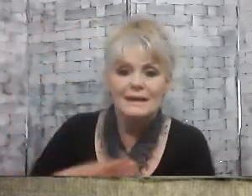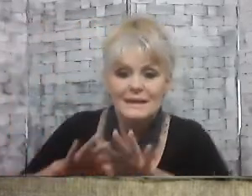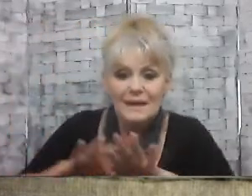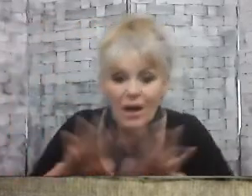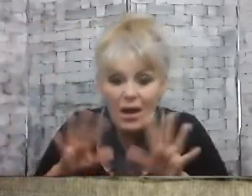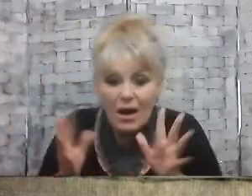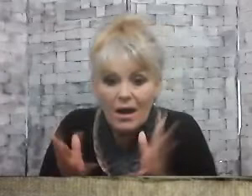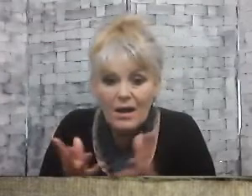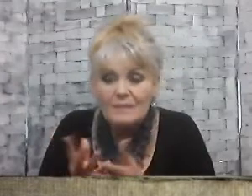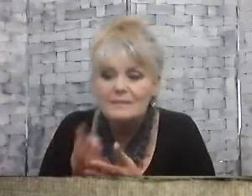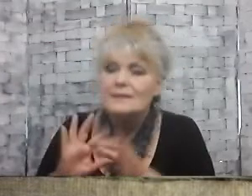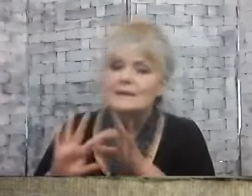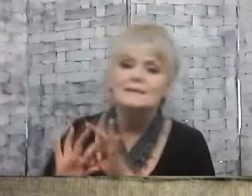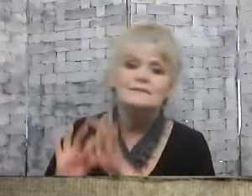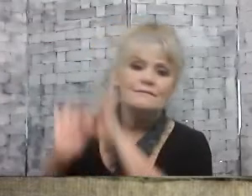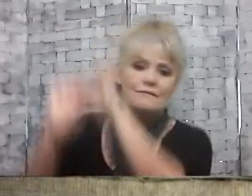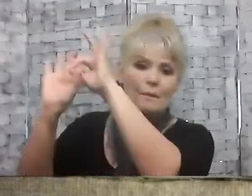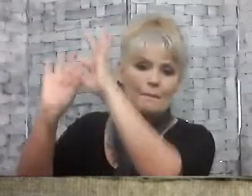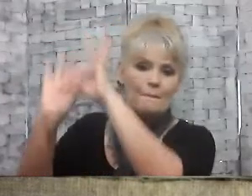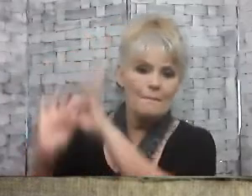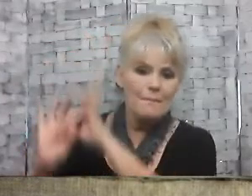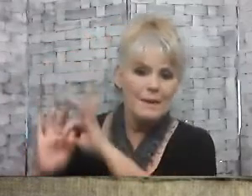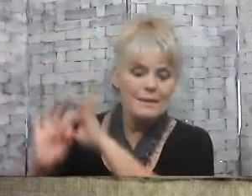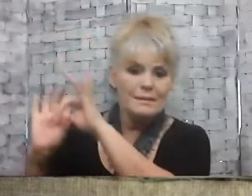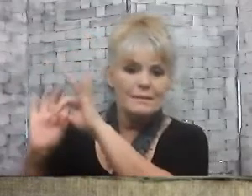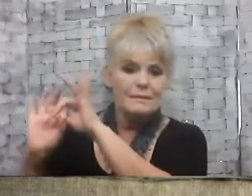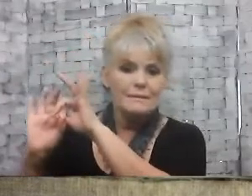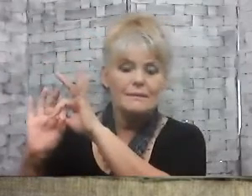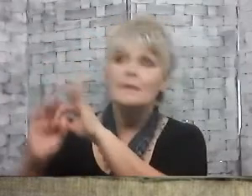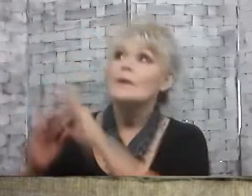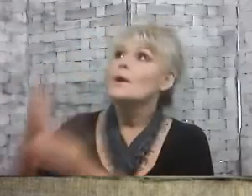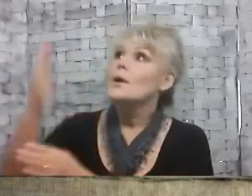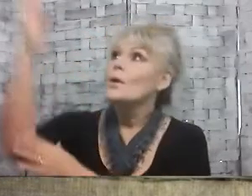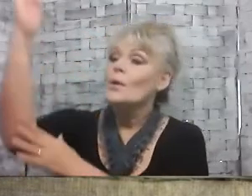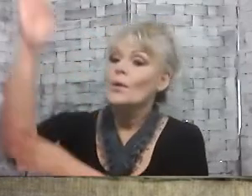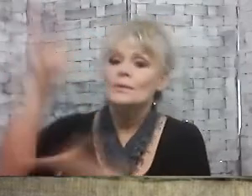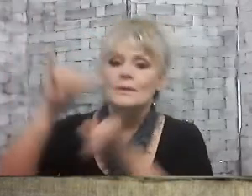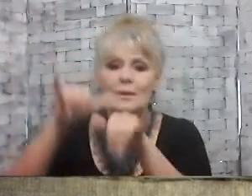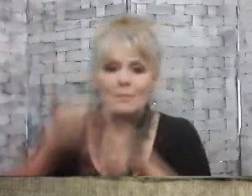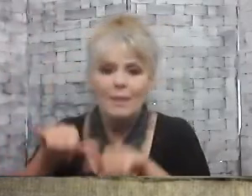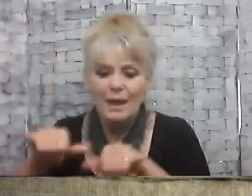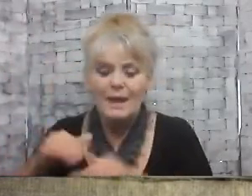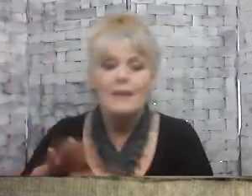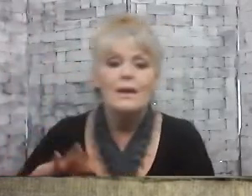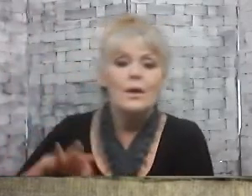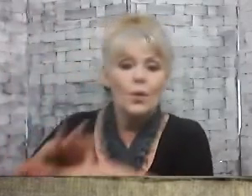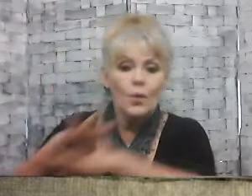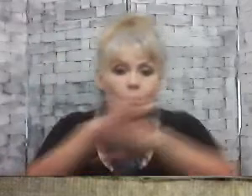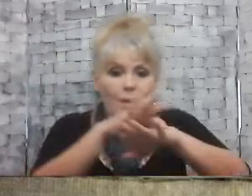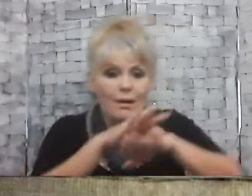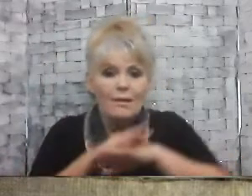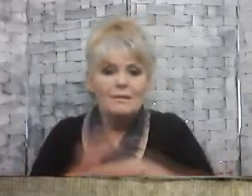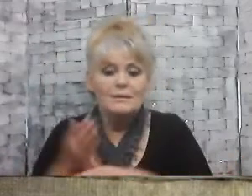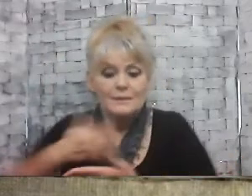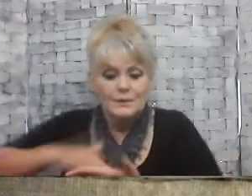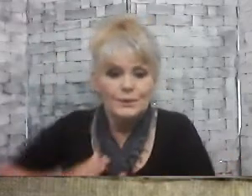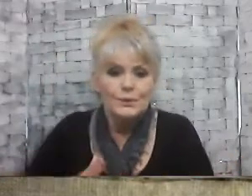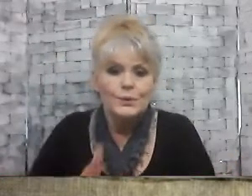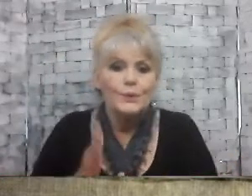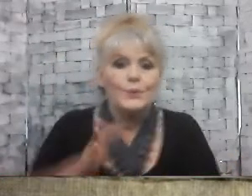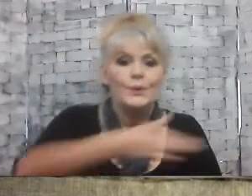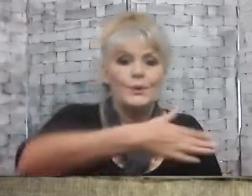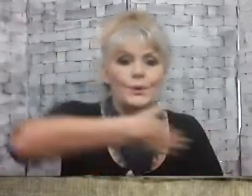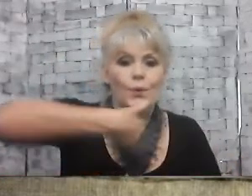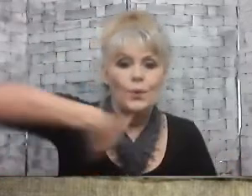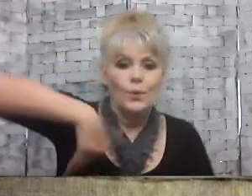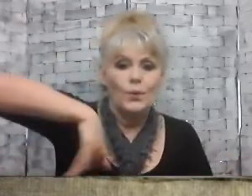wat ons gaan sien in Handelinge. Daar is nou 'n nuwe tempel. God woon weer hier op aarde in sy heerlikheid. Maar dis